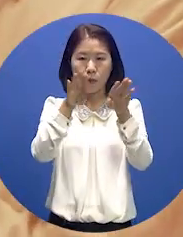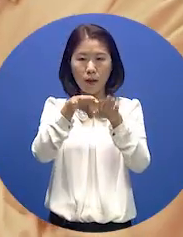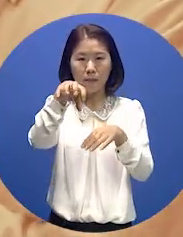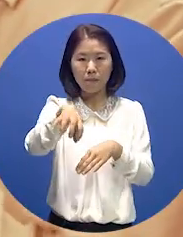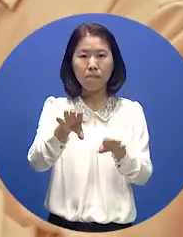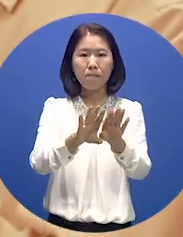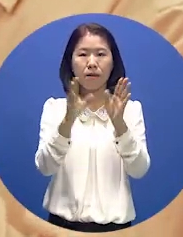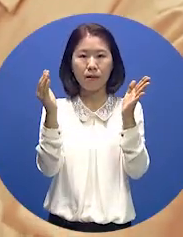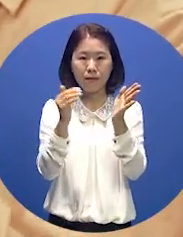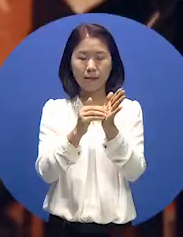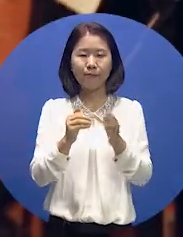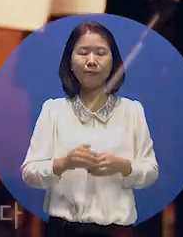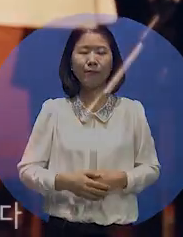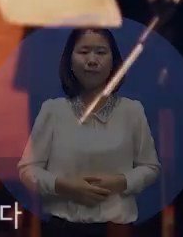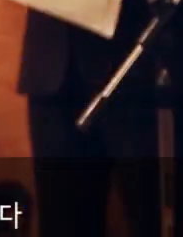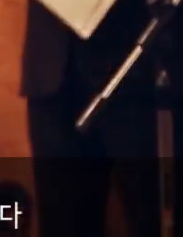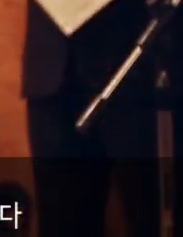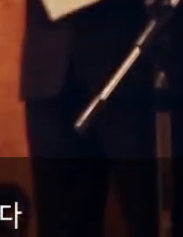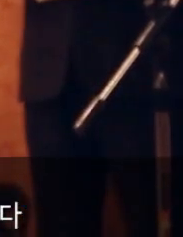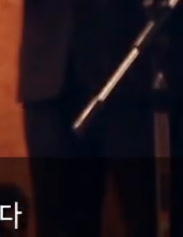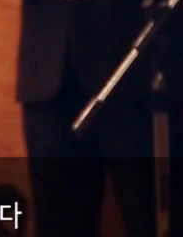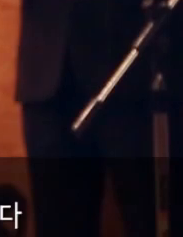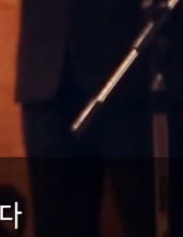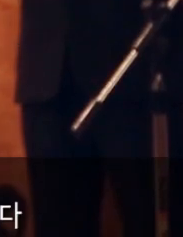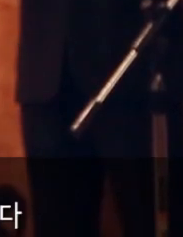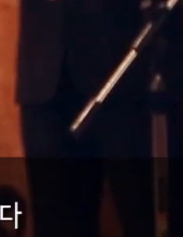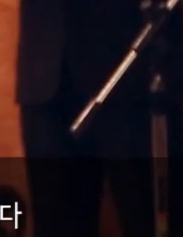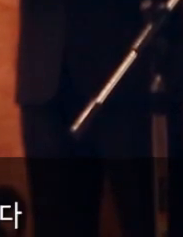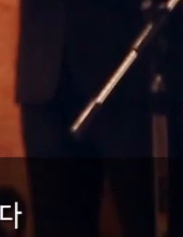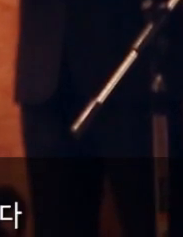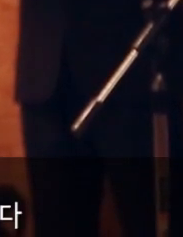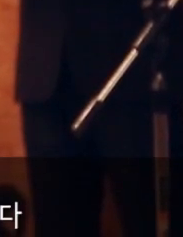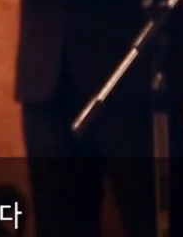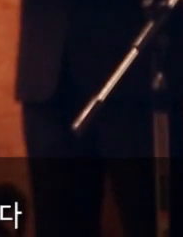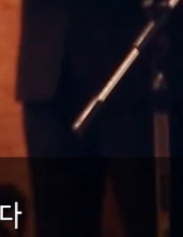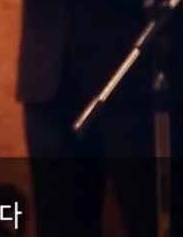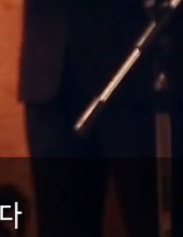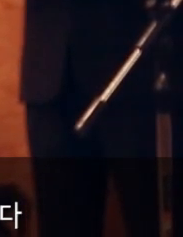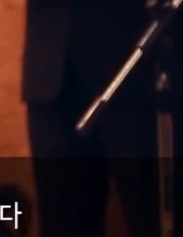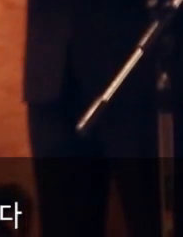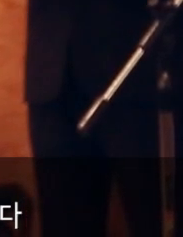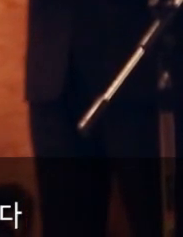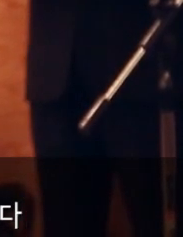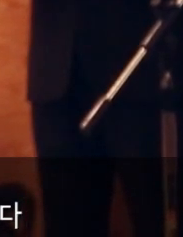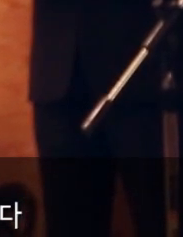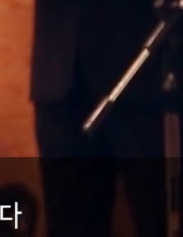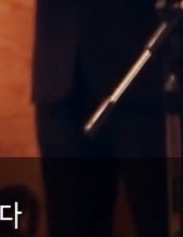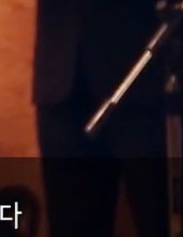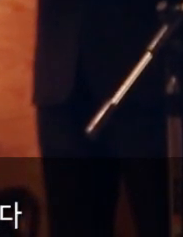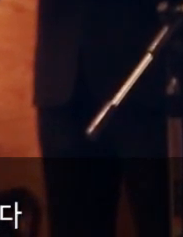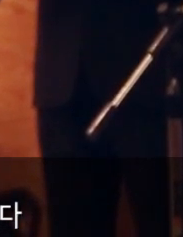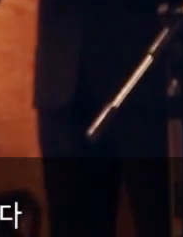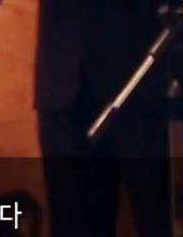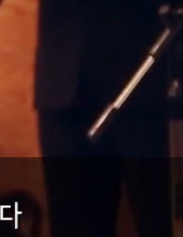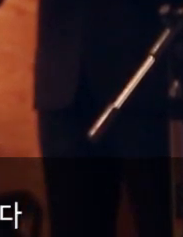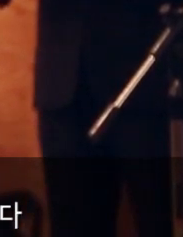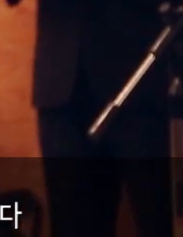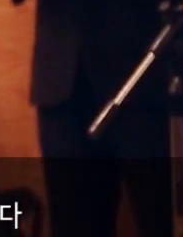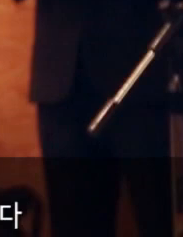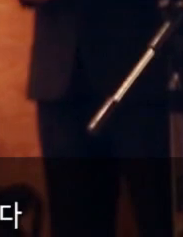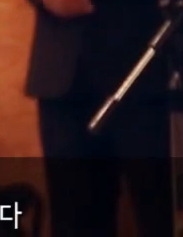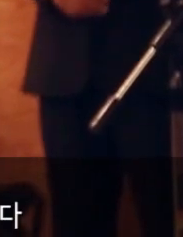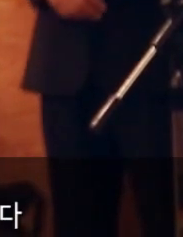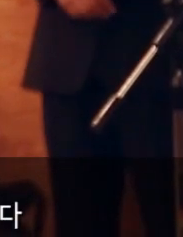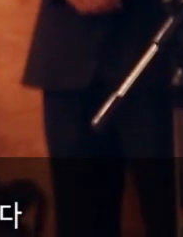은평문화예술회관에서 열렸습니다. 현재의 평화를 유지할 뿐만 아니라 미국, 중국, 일본, 러시아